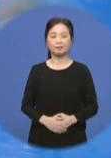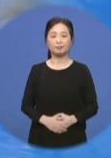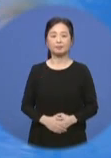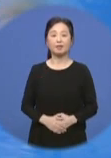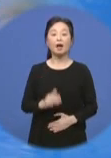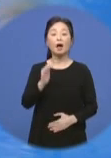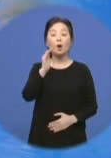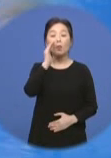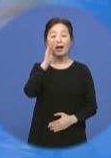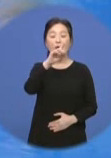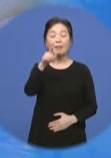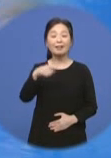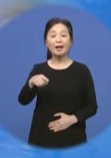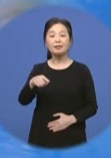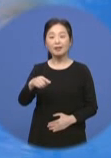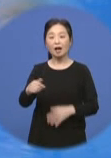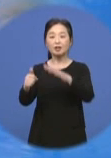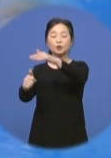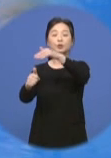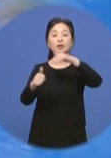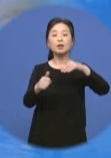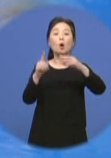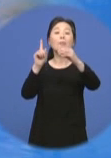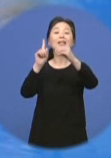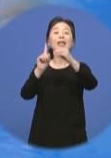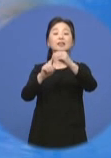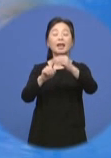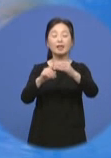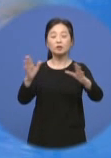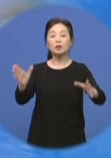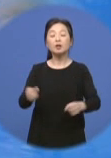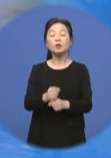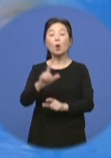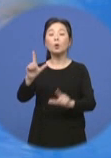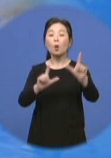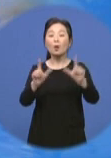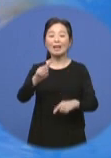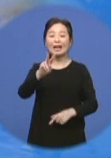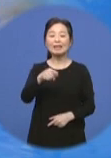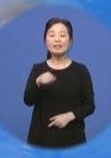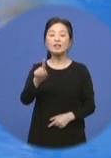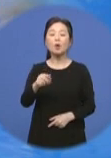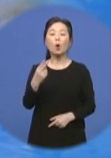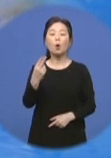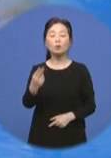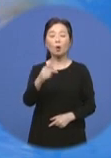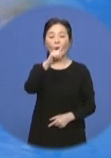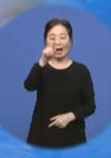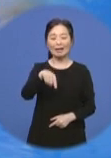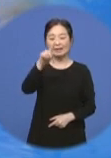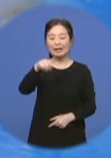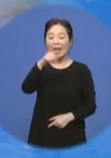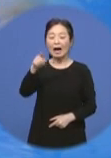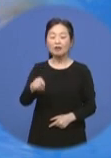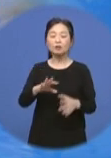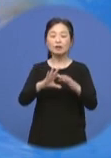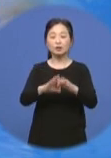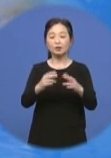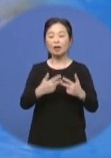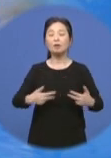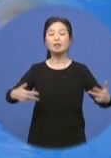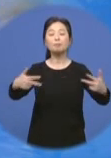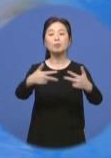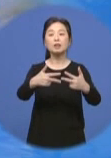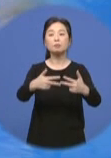和歌山県が誘致を目指している統合型リゾート IR に関するシンポジウムが10月24